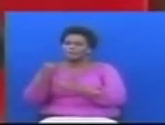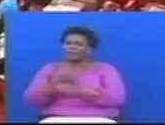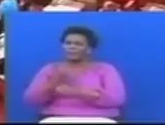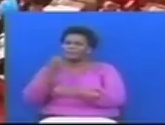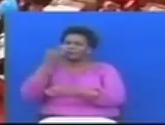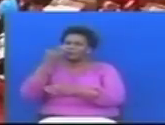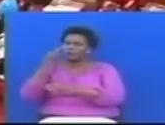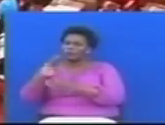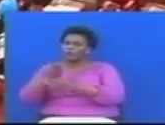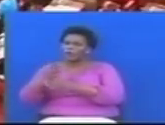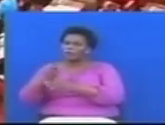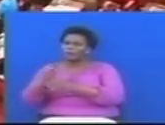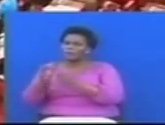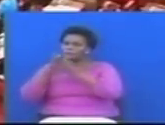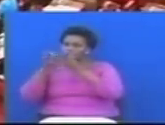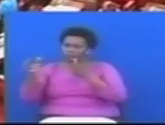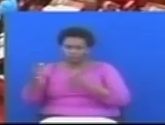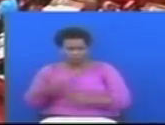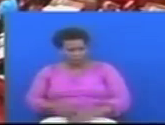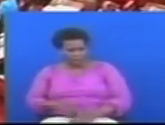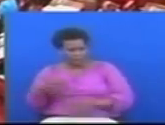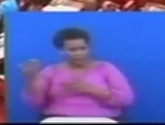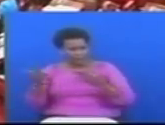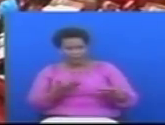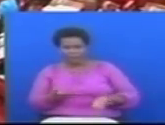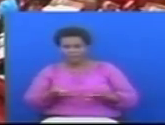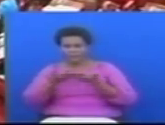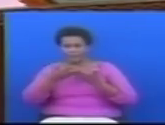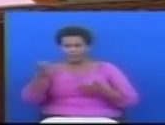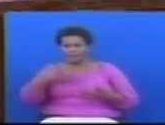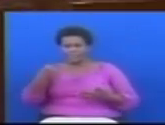Mheshimiwa Naibu Waziri, Ofisi ya Rais TAMISEMI, majibu.